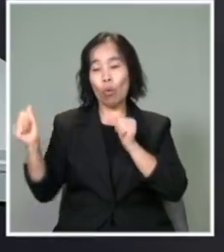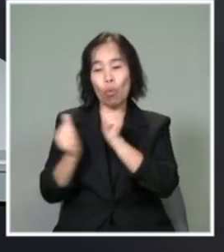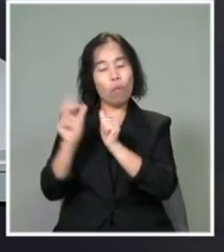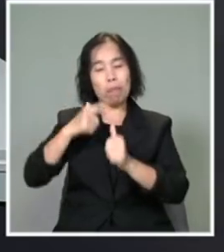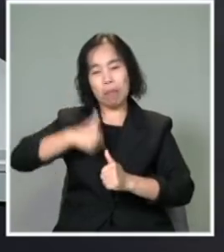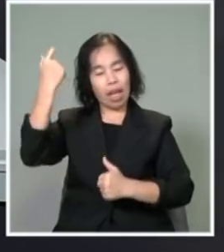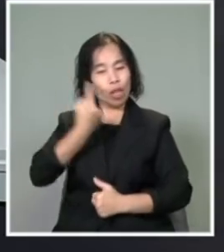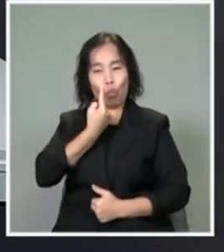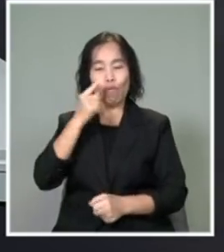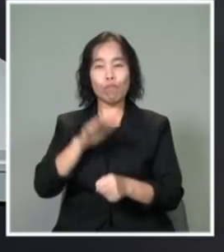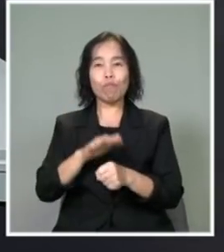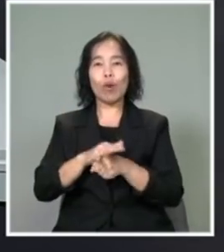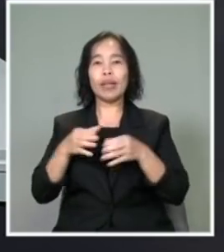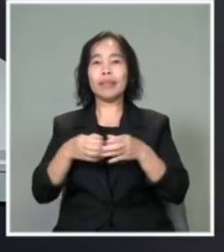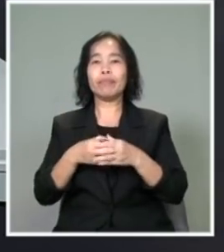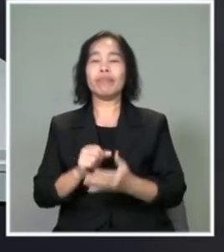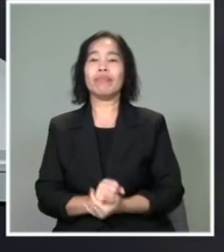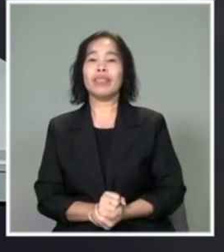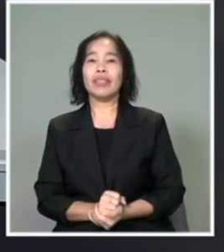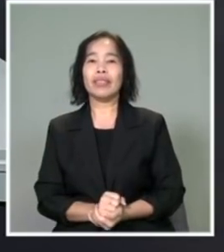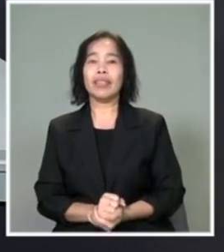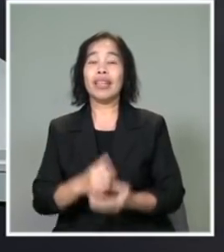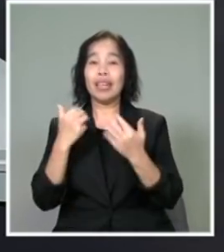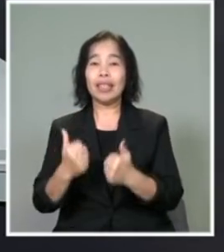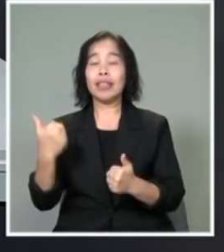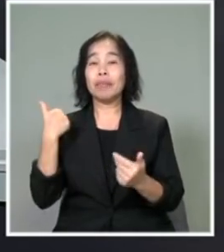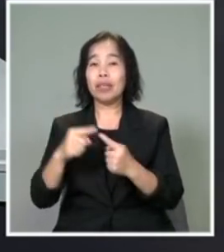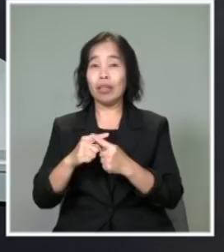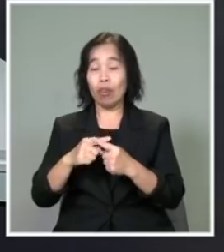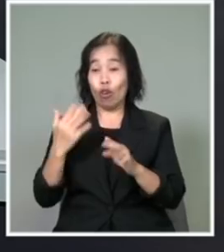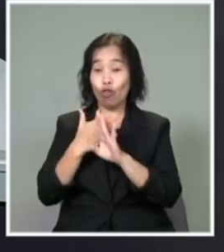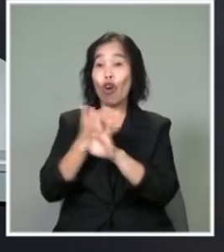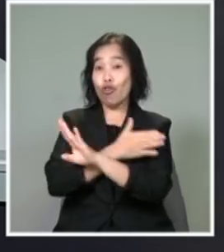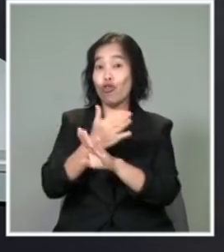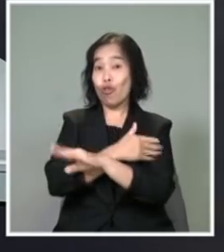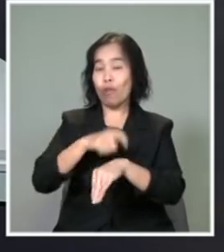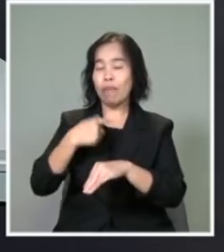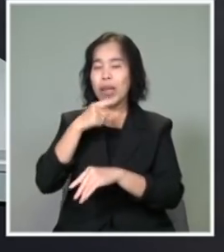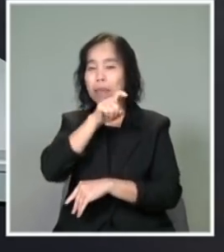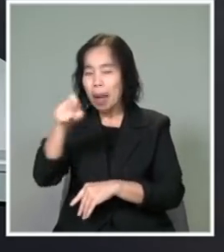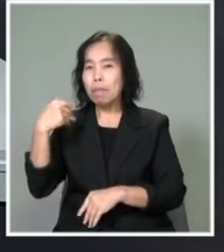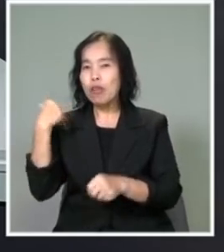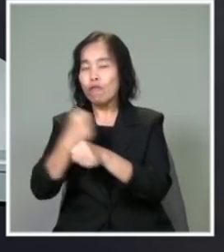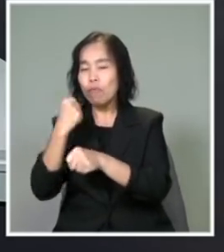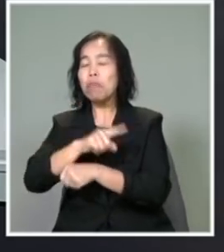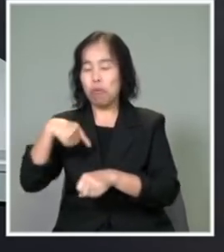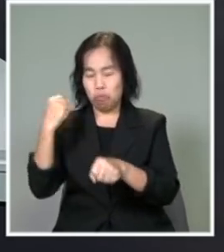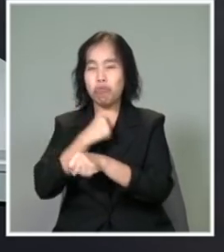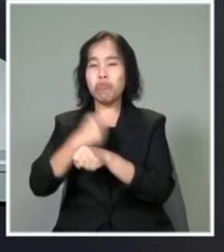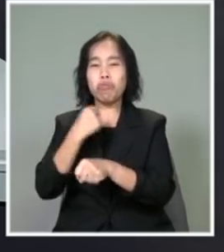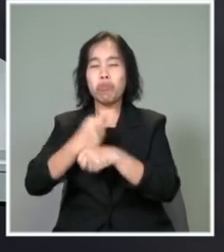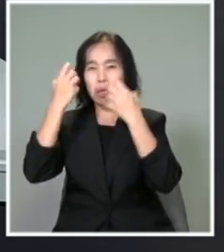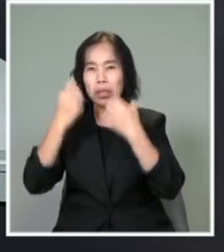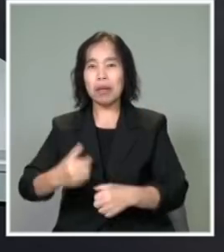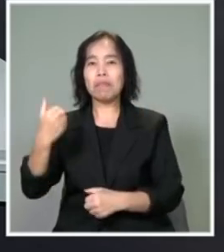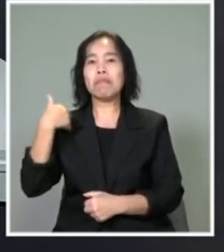อกปีนี้ขอแชมป์เดียวหมดเลยนะครับก่อนที่จะเข้ารายการนี้ผมมีโอกาสคุยกับน้องๆ นะครับก็ถามว่าซ้อมหนักกันขนาดไหนทุกโรงเรียนบอกว่าซ้อมกัน2มือ้